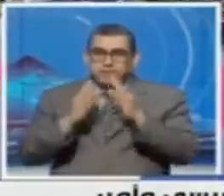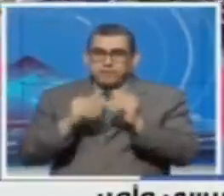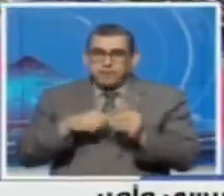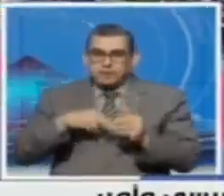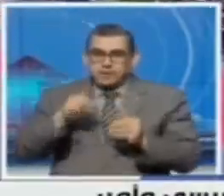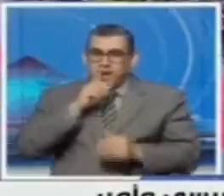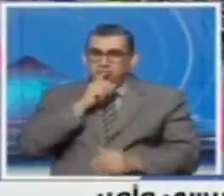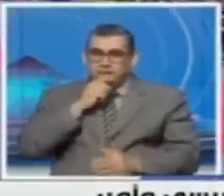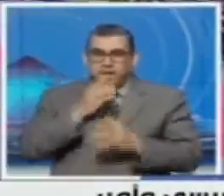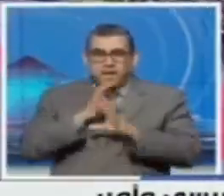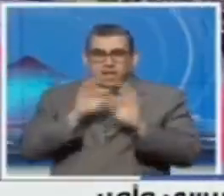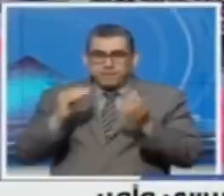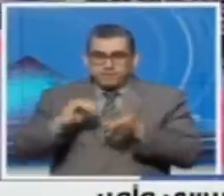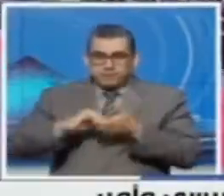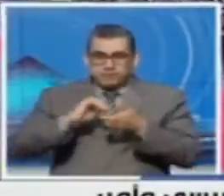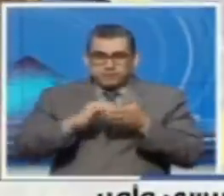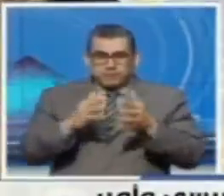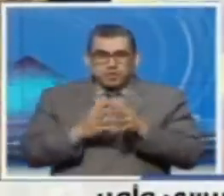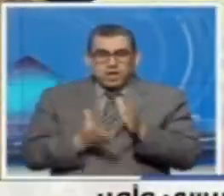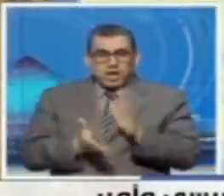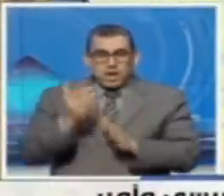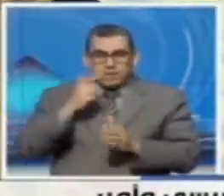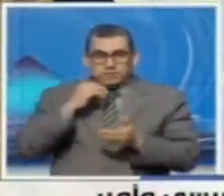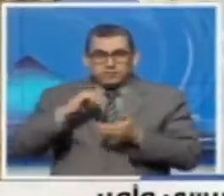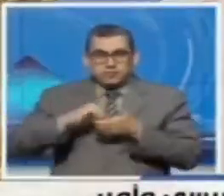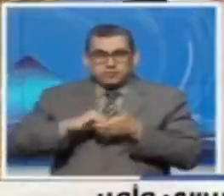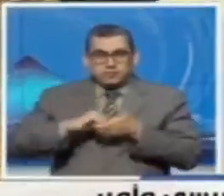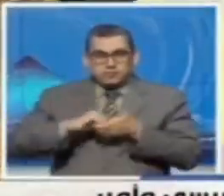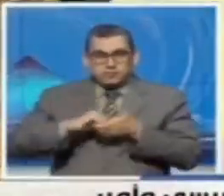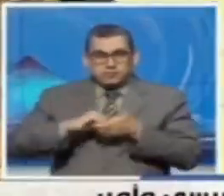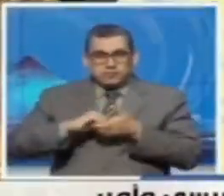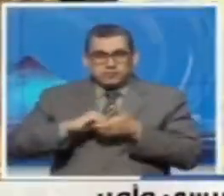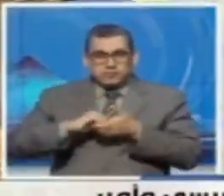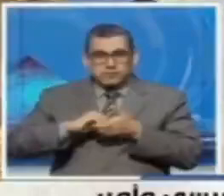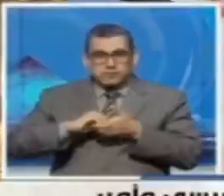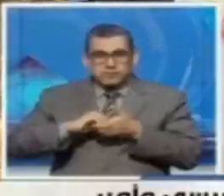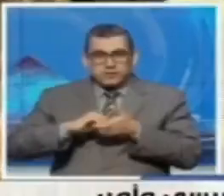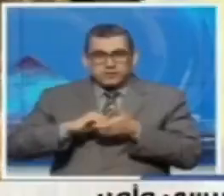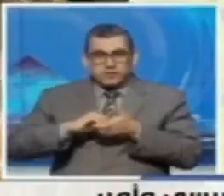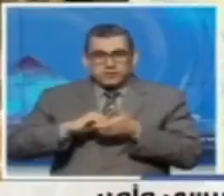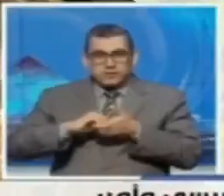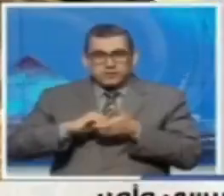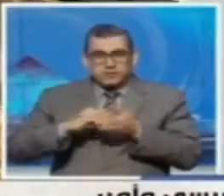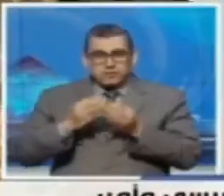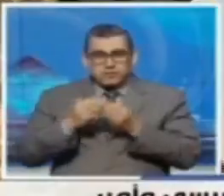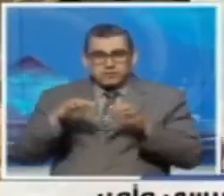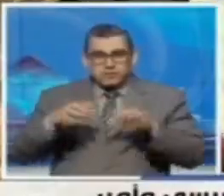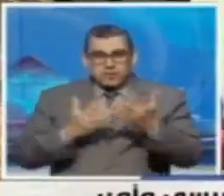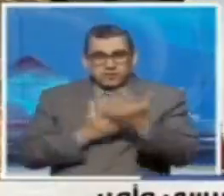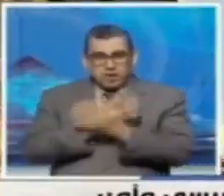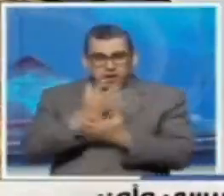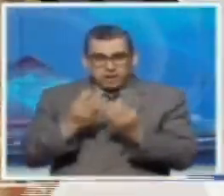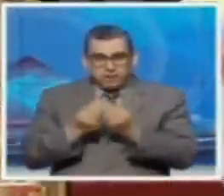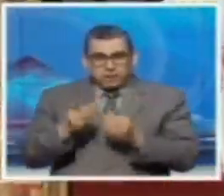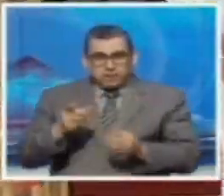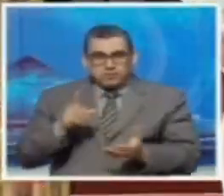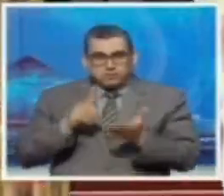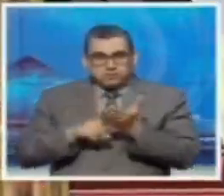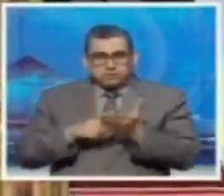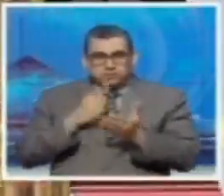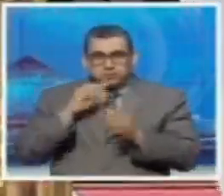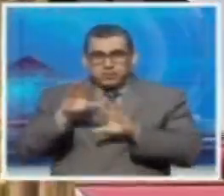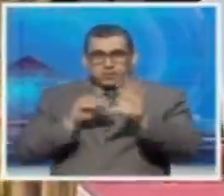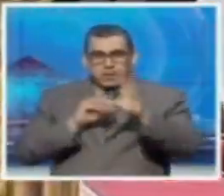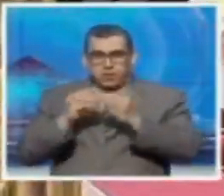كافة المجالات، سواء كان ذلك على الإطار الثنائي بين البلدين، وهو أمر تم